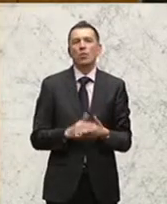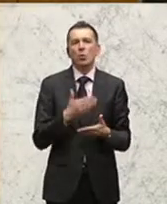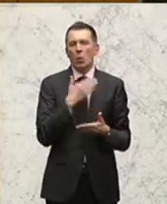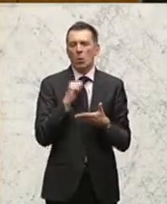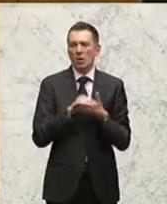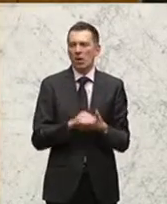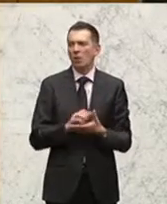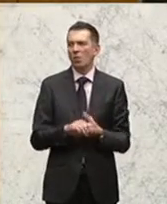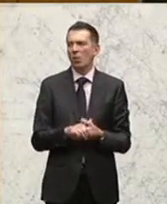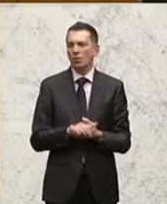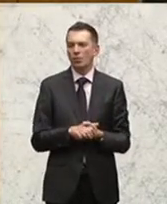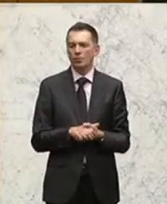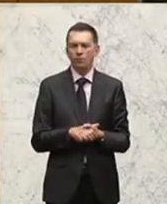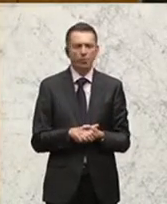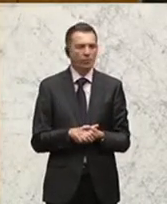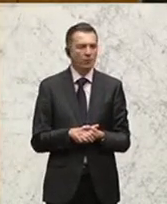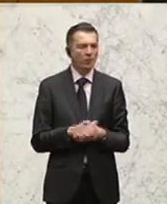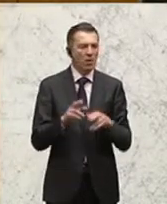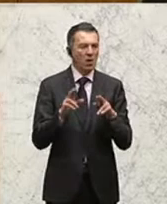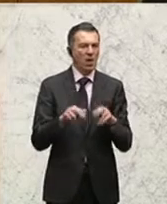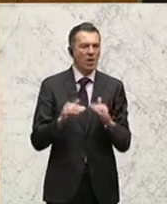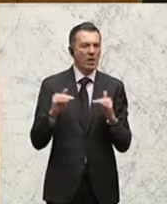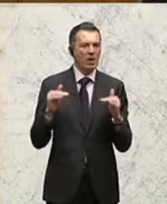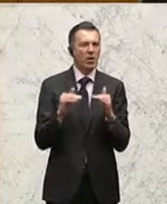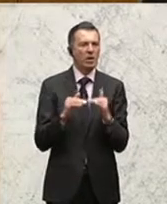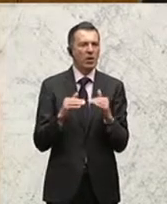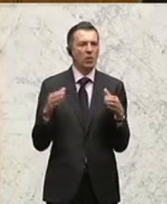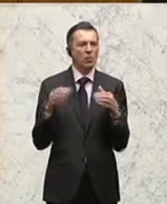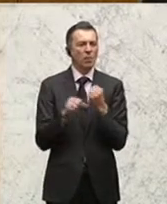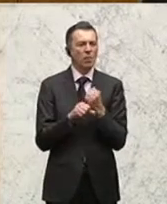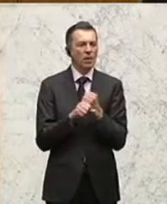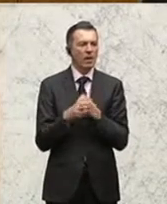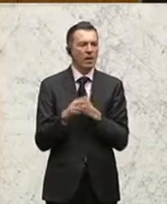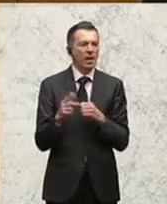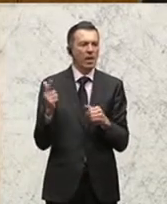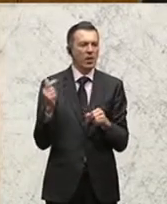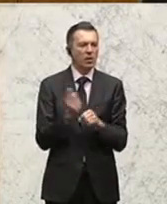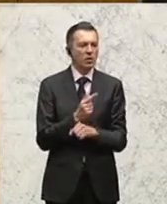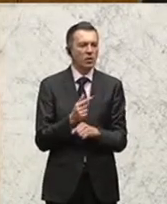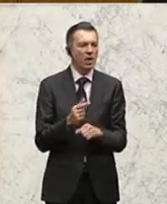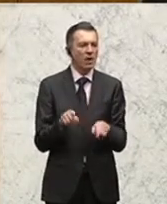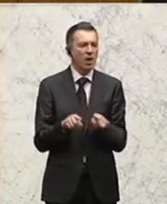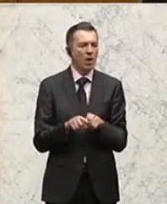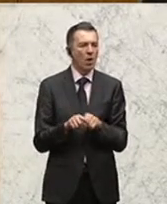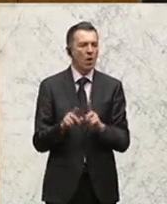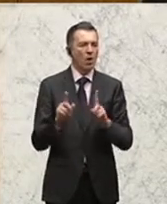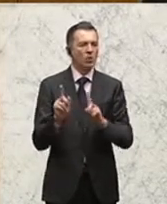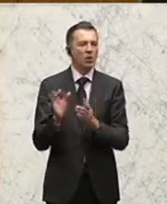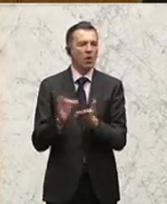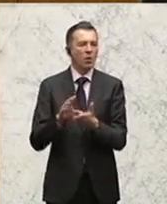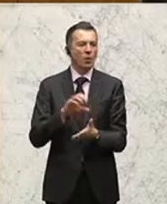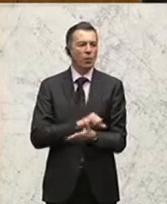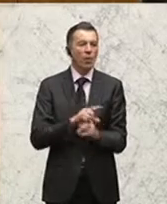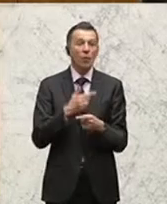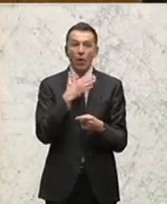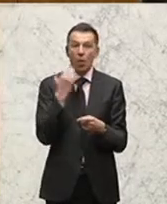den Eindruck habe, dass also hier rein aus rechtlicher Ebene kooperiert wird, sondern dass Liechtenstein teilweise auch seinen Standortvorteil, wir geben